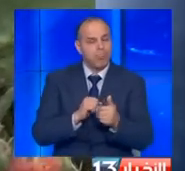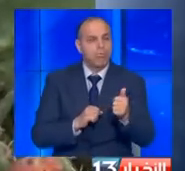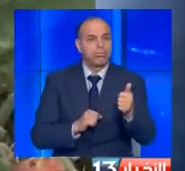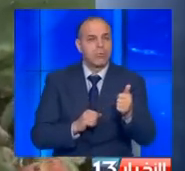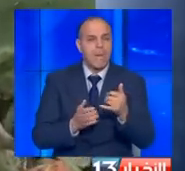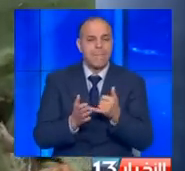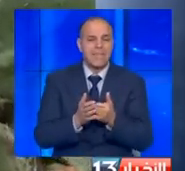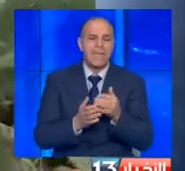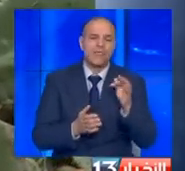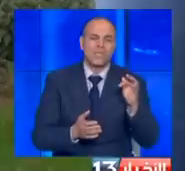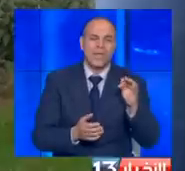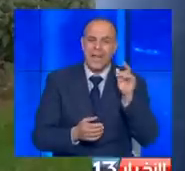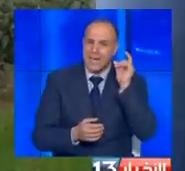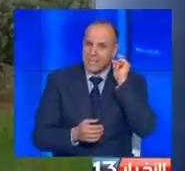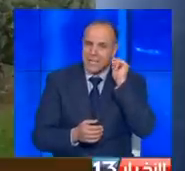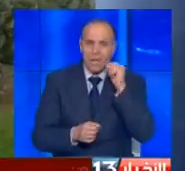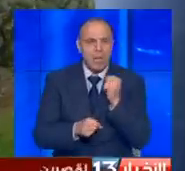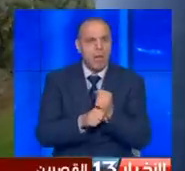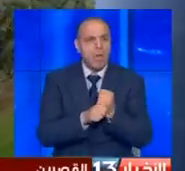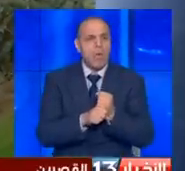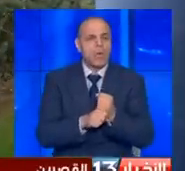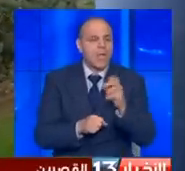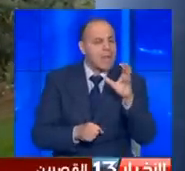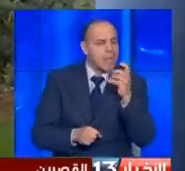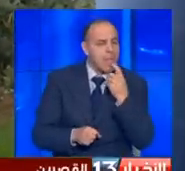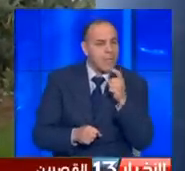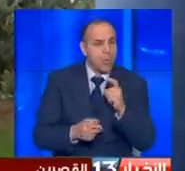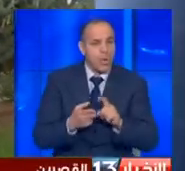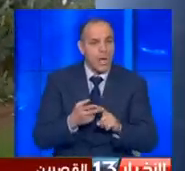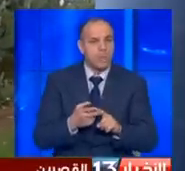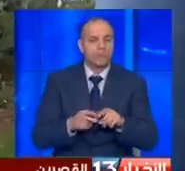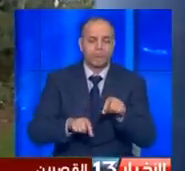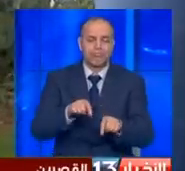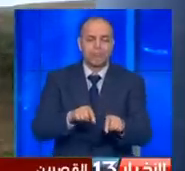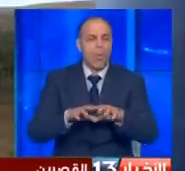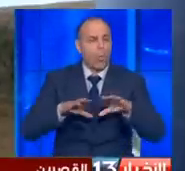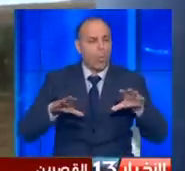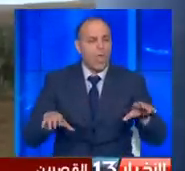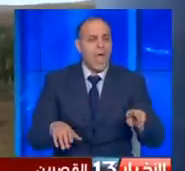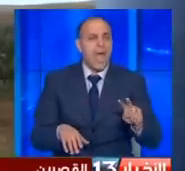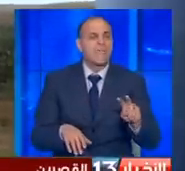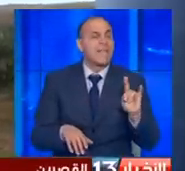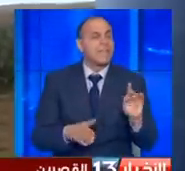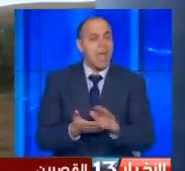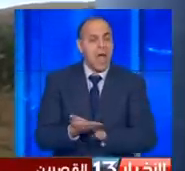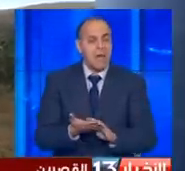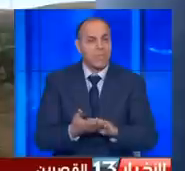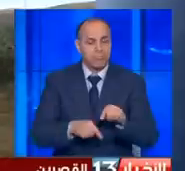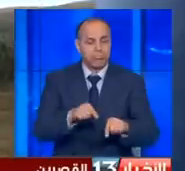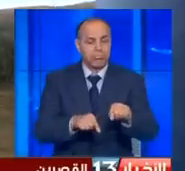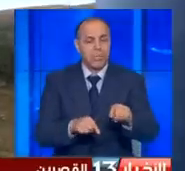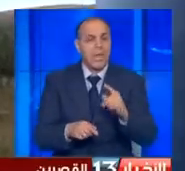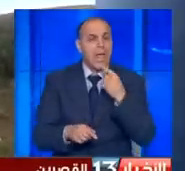بمعتمديه الفساد التي تختص ب انتاجها من الطماطم يمتد تزرعها على مساحات تقدر بال فيه اداره اضافه